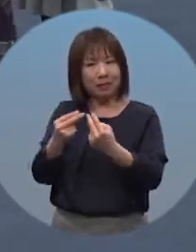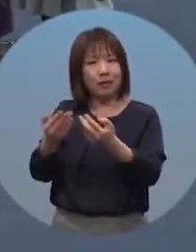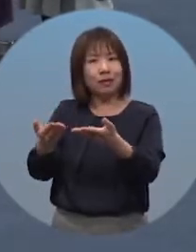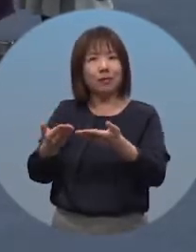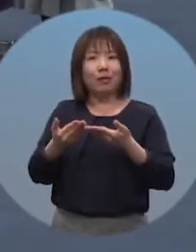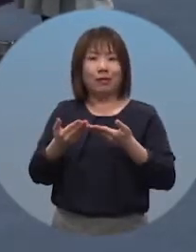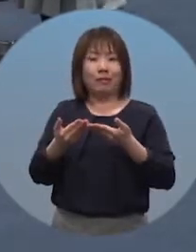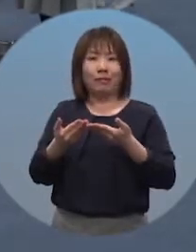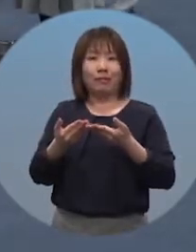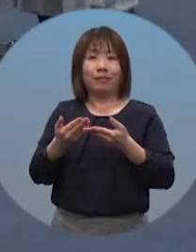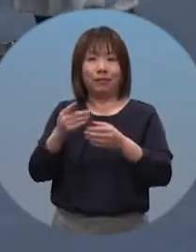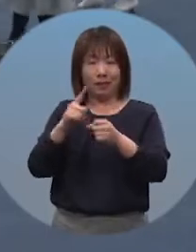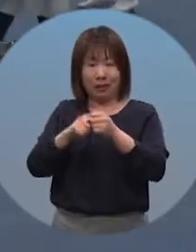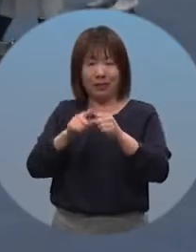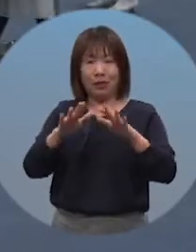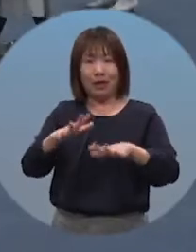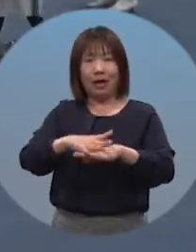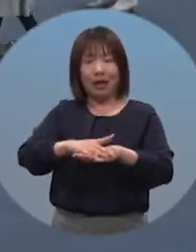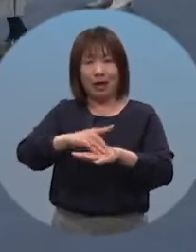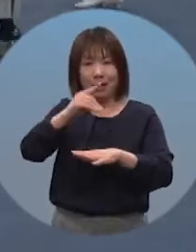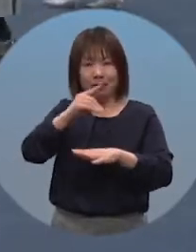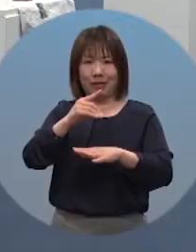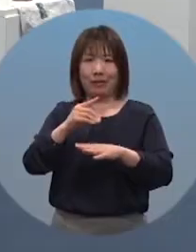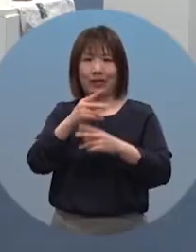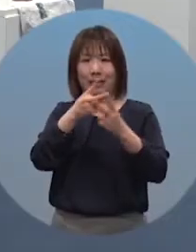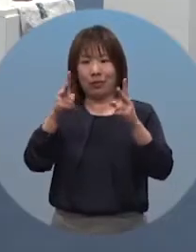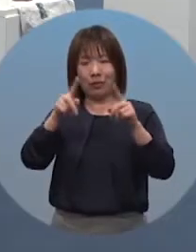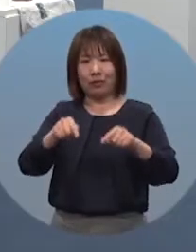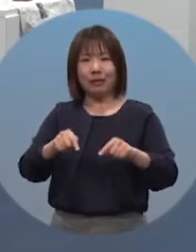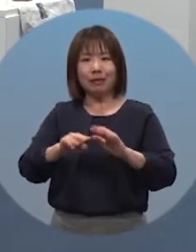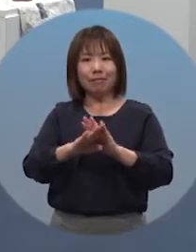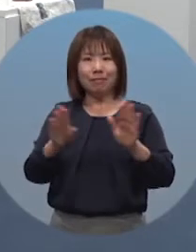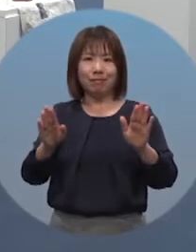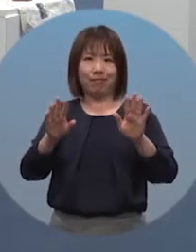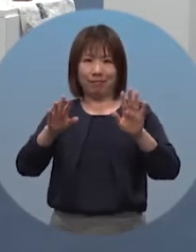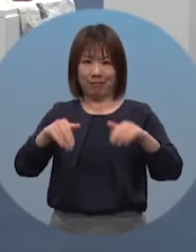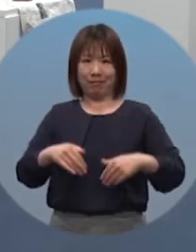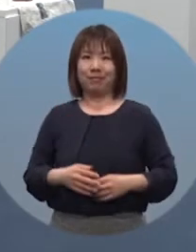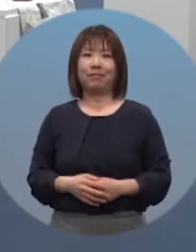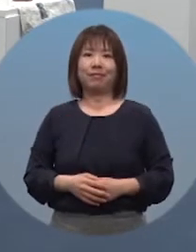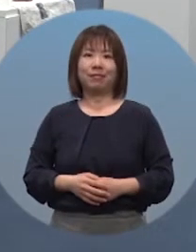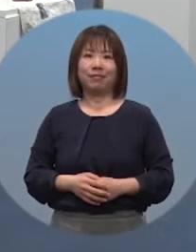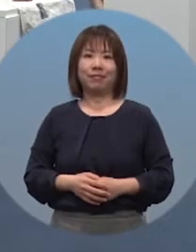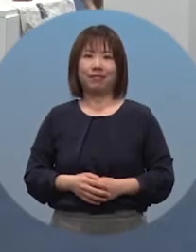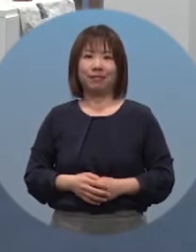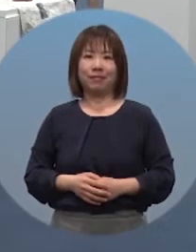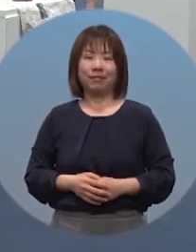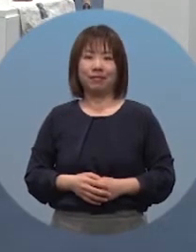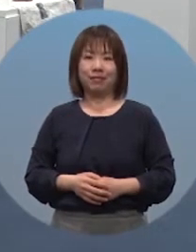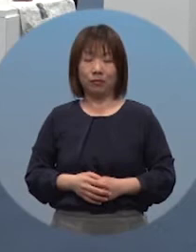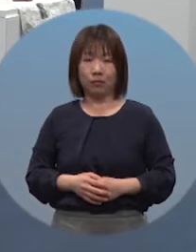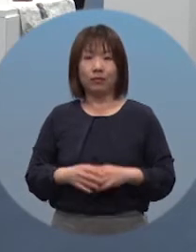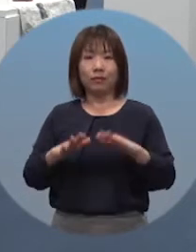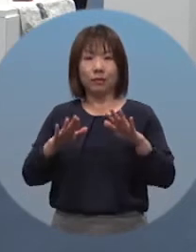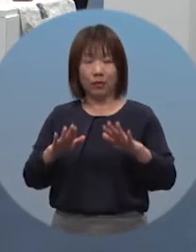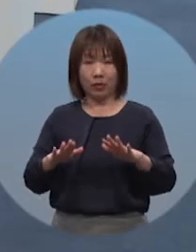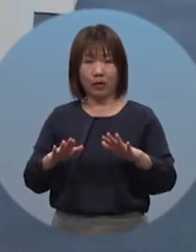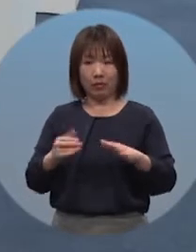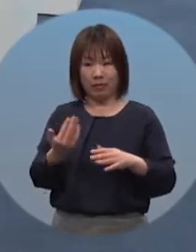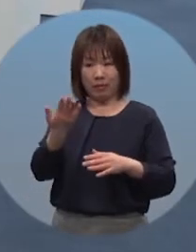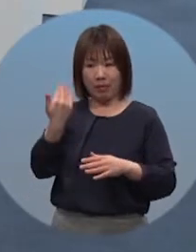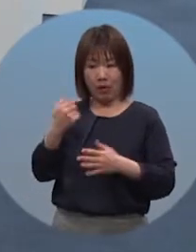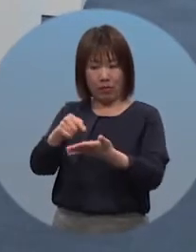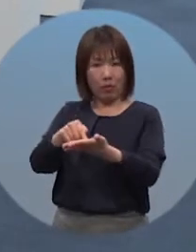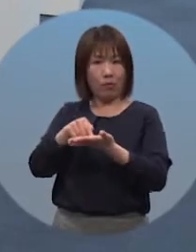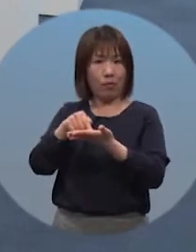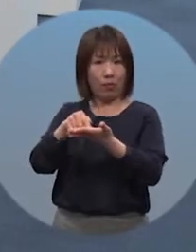初めてんまた今回の際原点には事前に応募した市民9